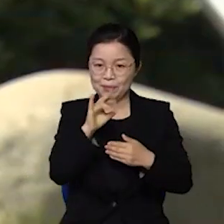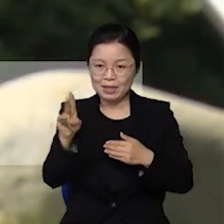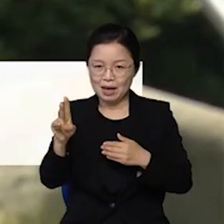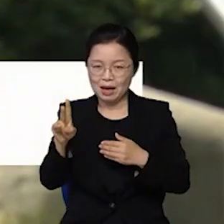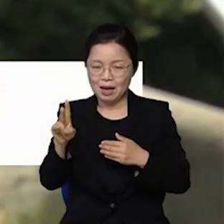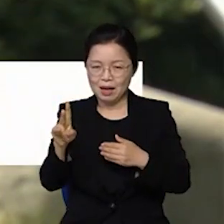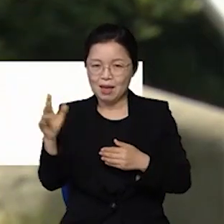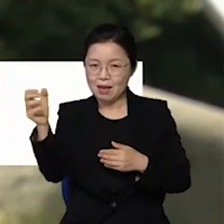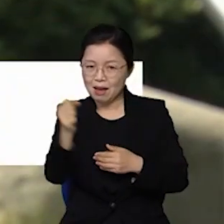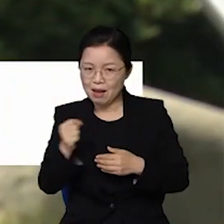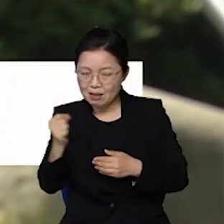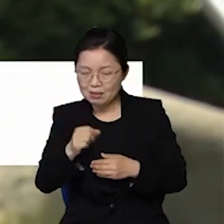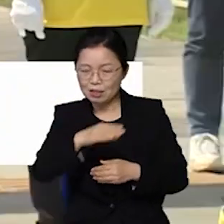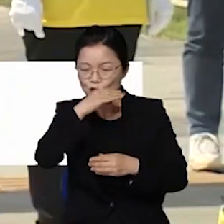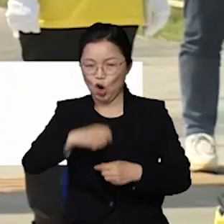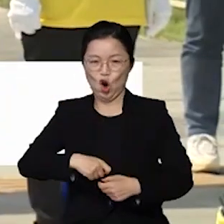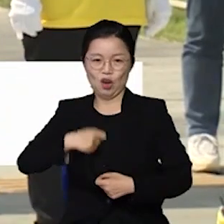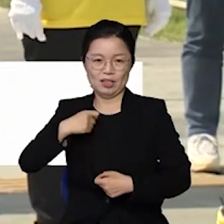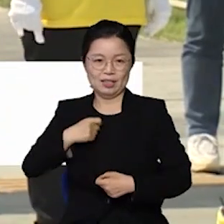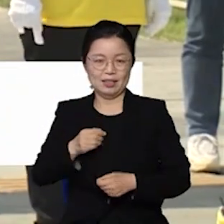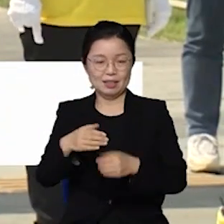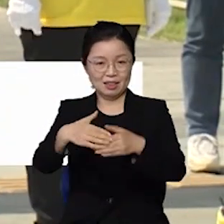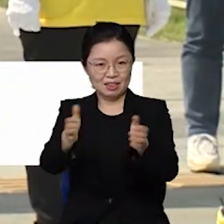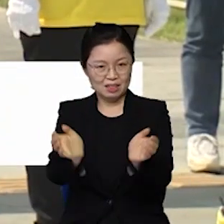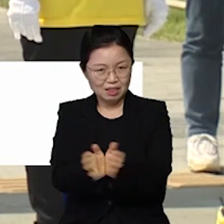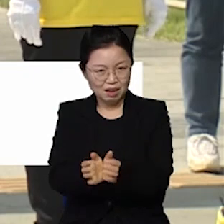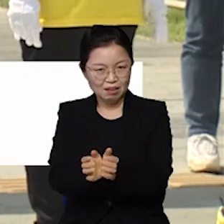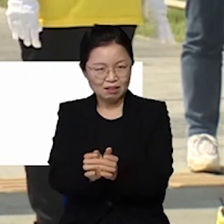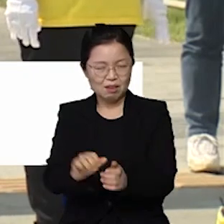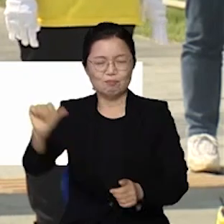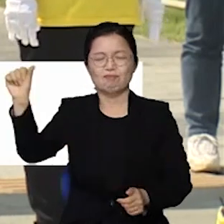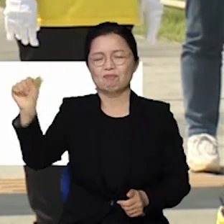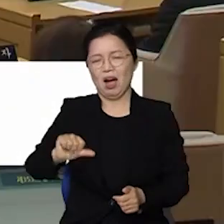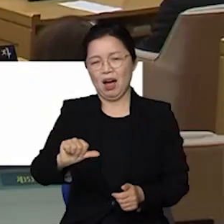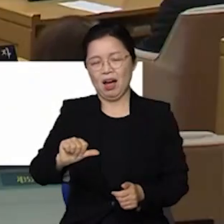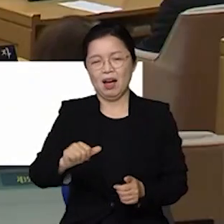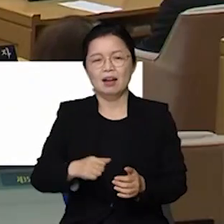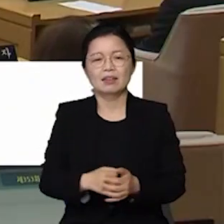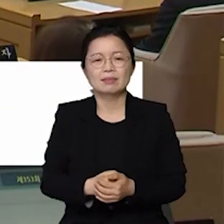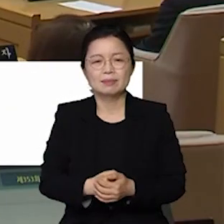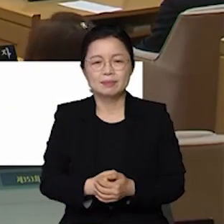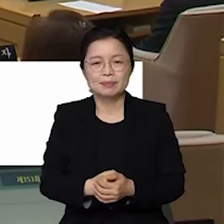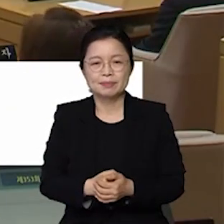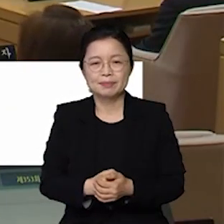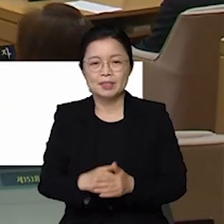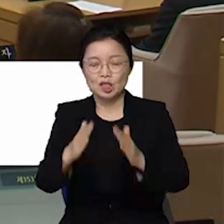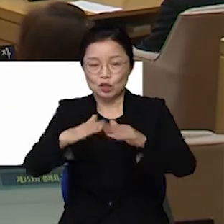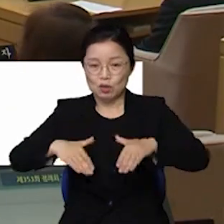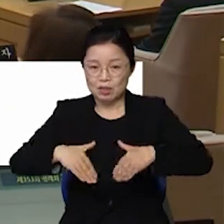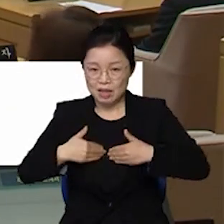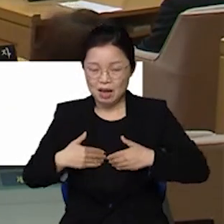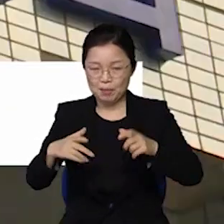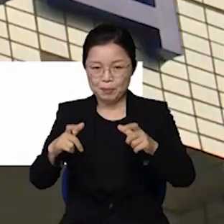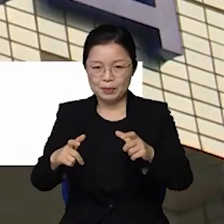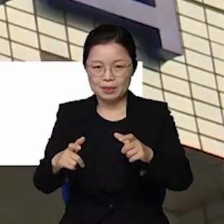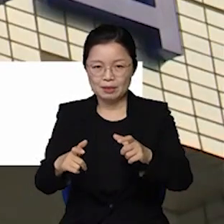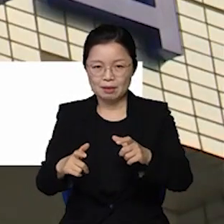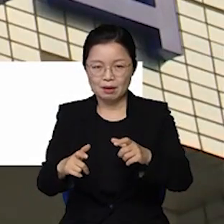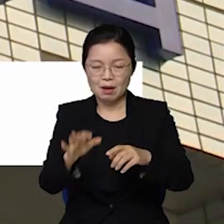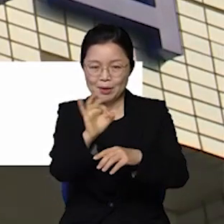지위를 누려왔던 정의당은 예상 그 이상의 참패를 당했습니다. 전남 도의회 비례